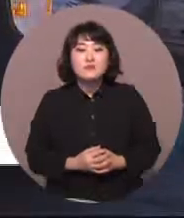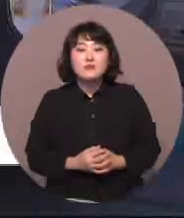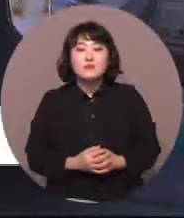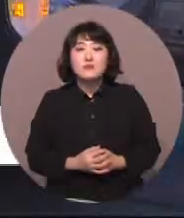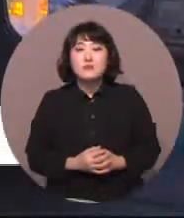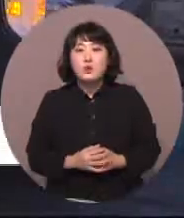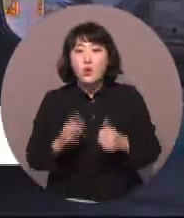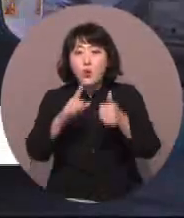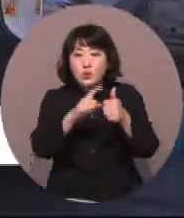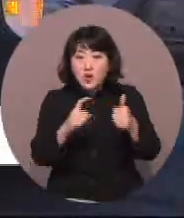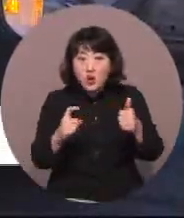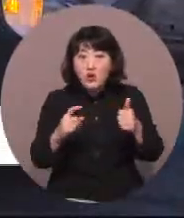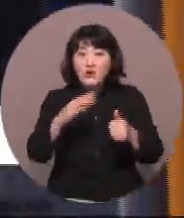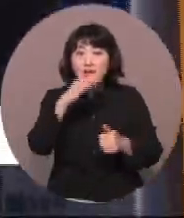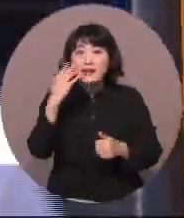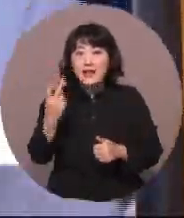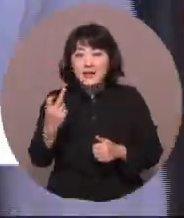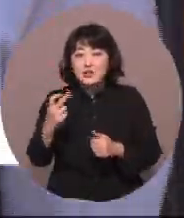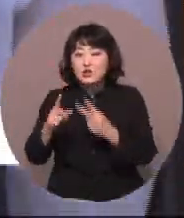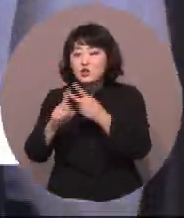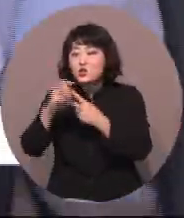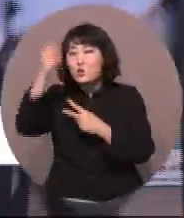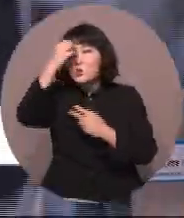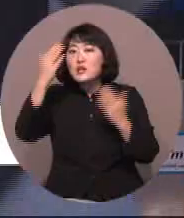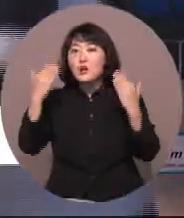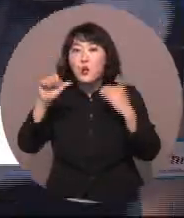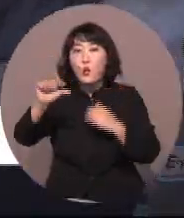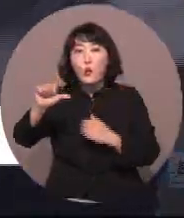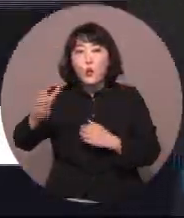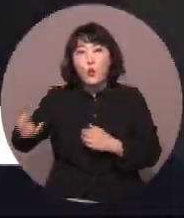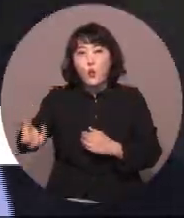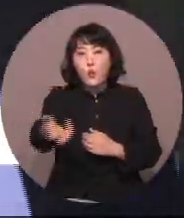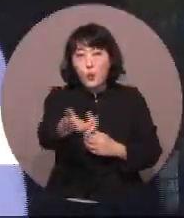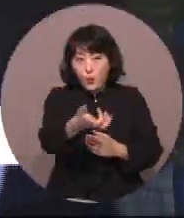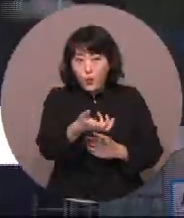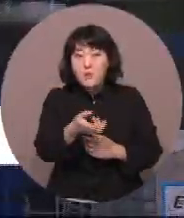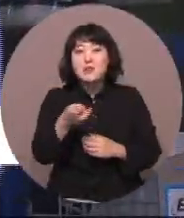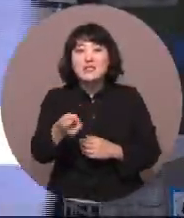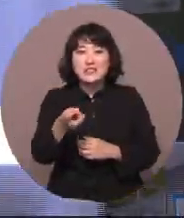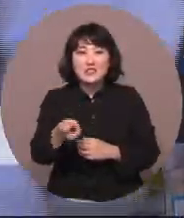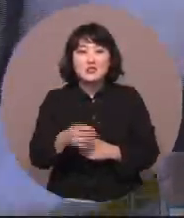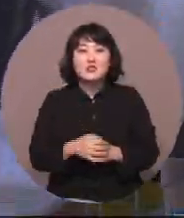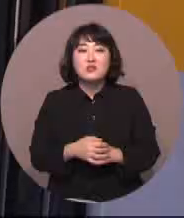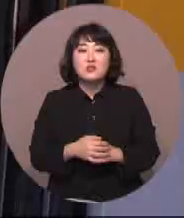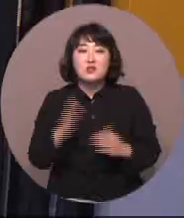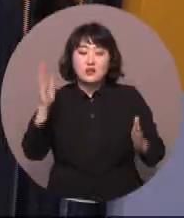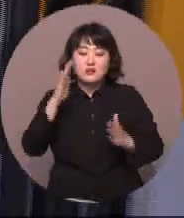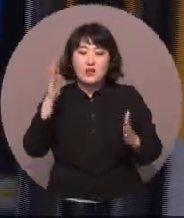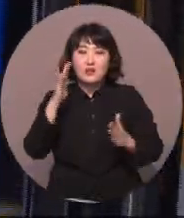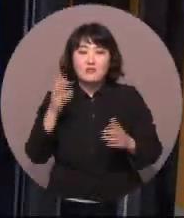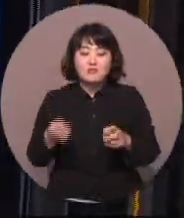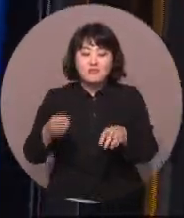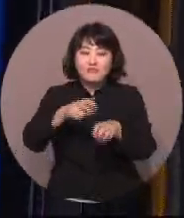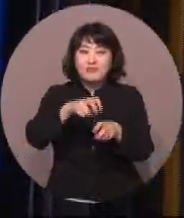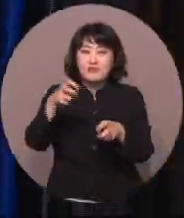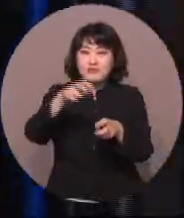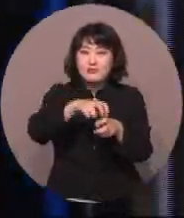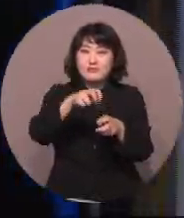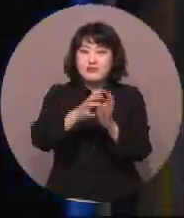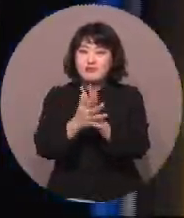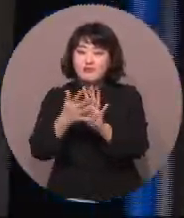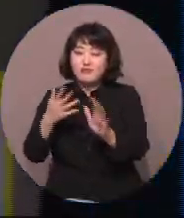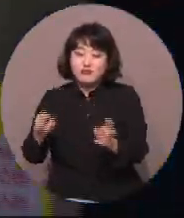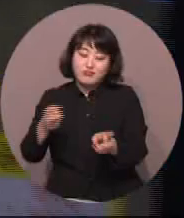홍성과 예산 지역의 중고등학교 다섯 곳을 도는 농어촌 버스 등굣길에 오른 학생들이 버스에 줄지어